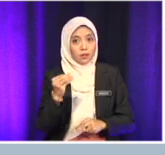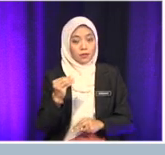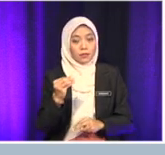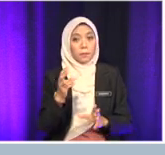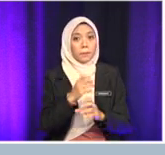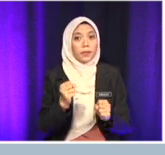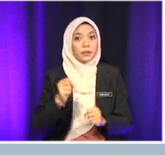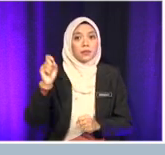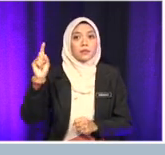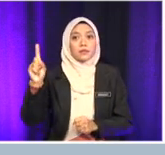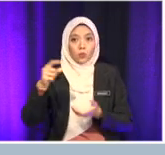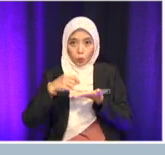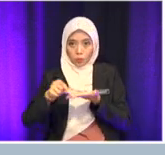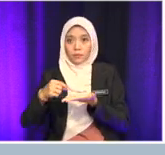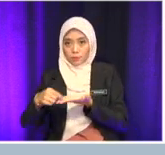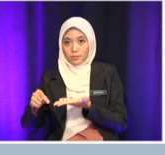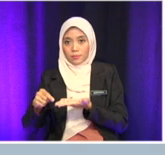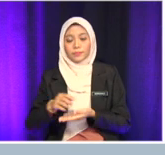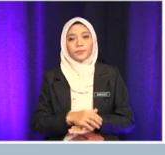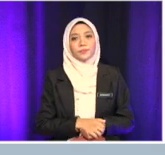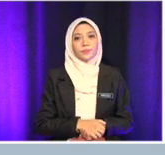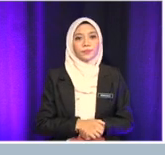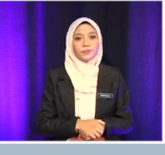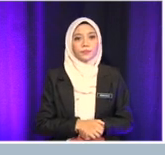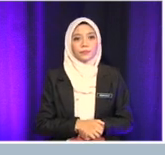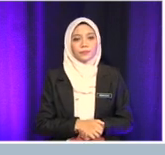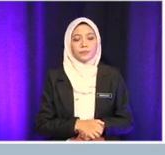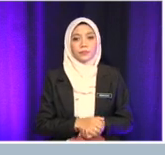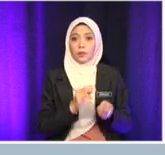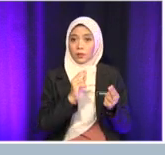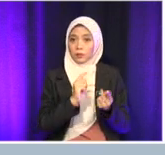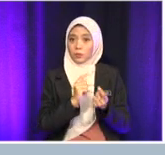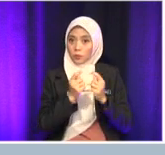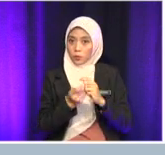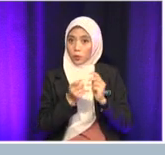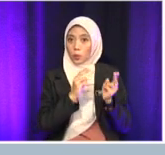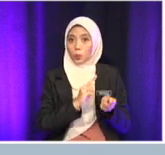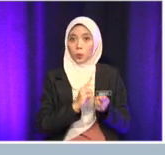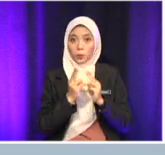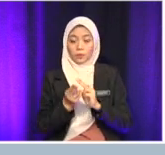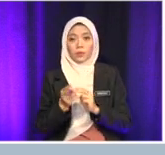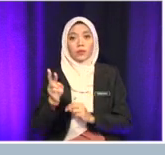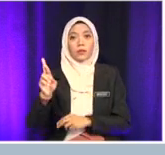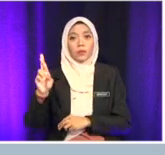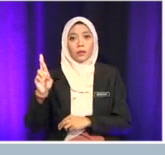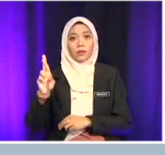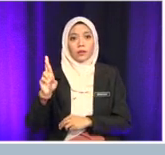Oke Yang kedua kita akan lakukan transformasi ar ar adalah putaran